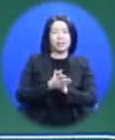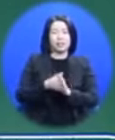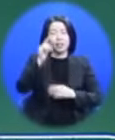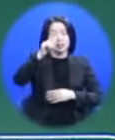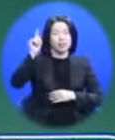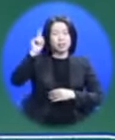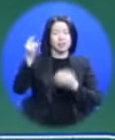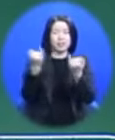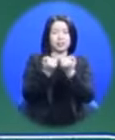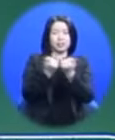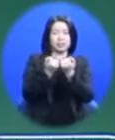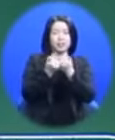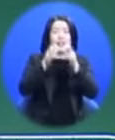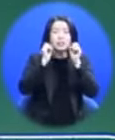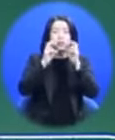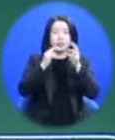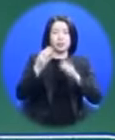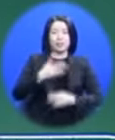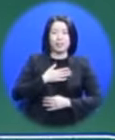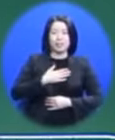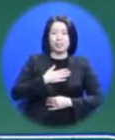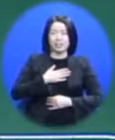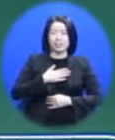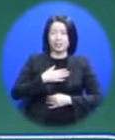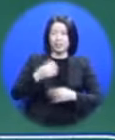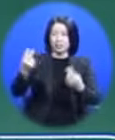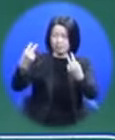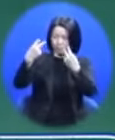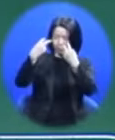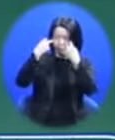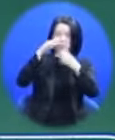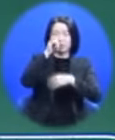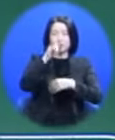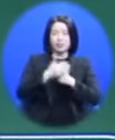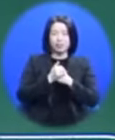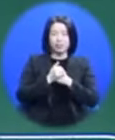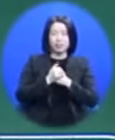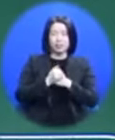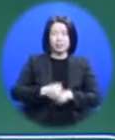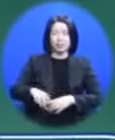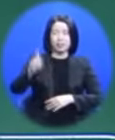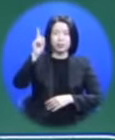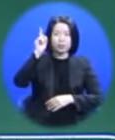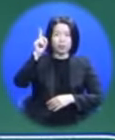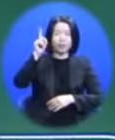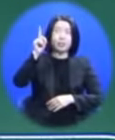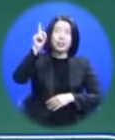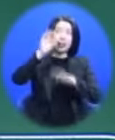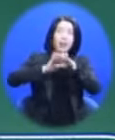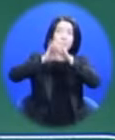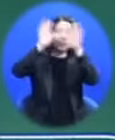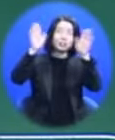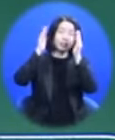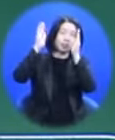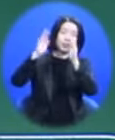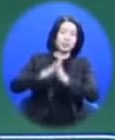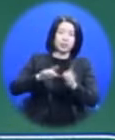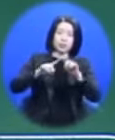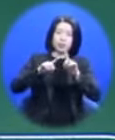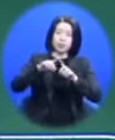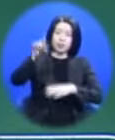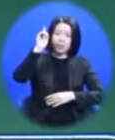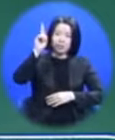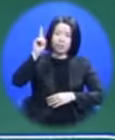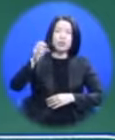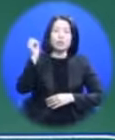러시아 여선교사님이 저를 아주 뚫어지게 쳐다보면서 그리고 하늘을 향해서 손가락을 딱 가리키면서